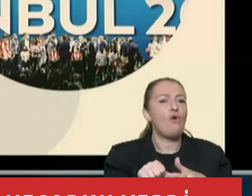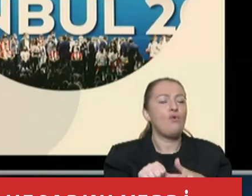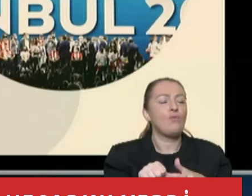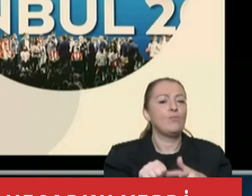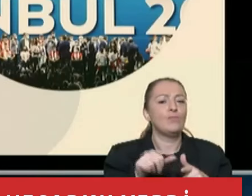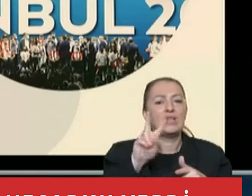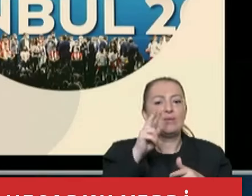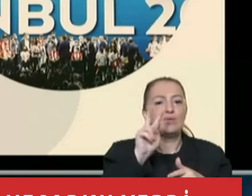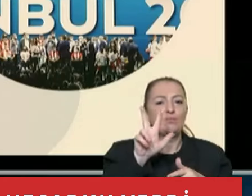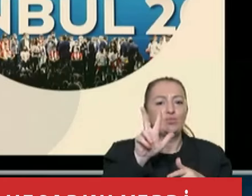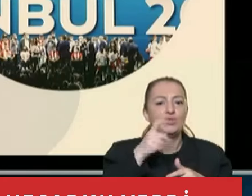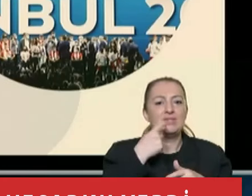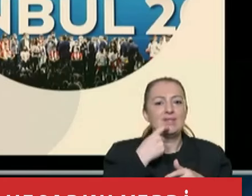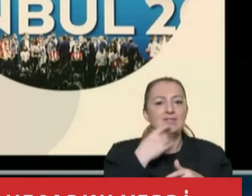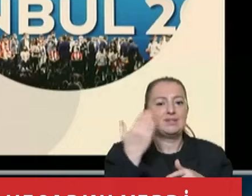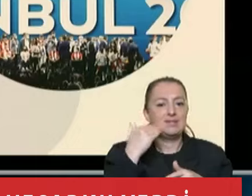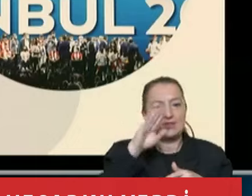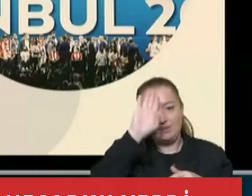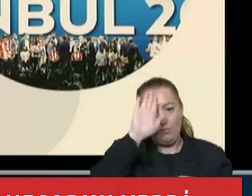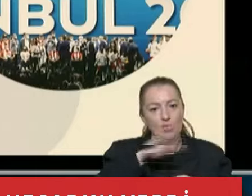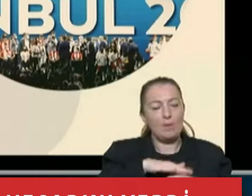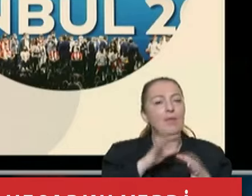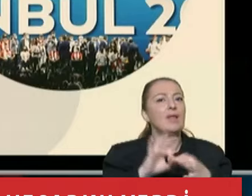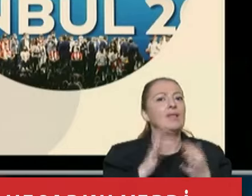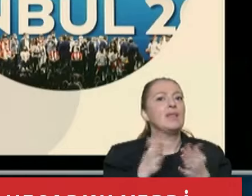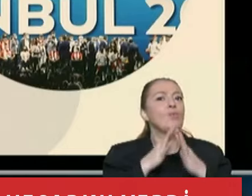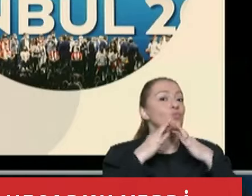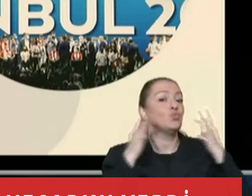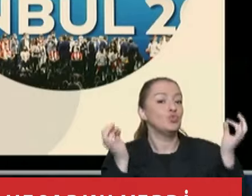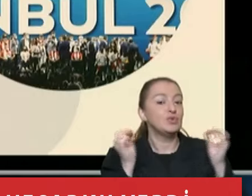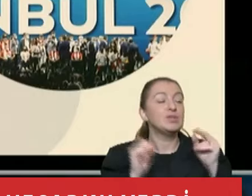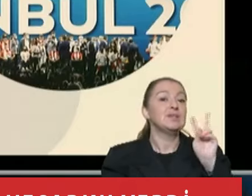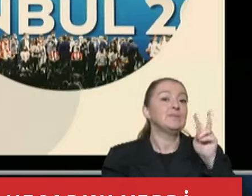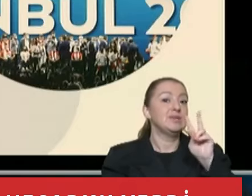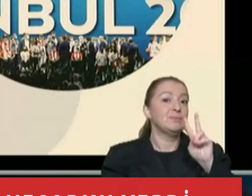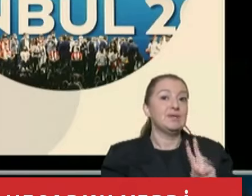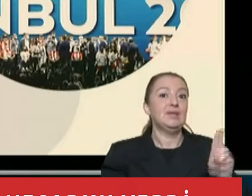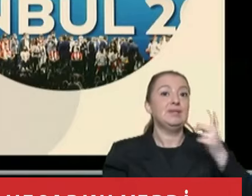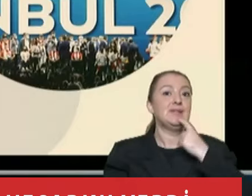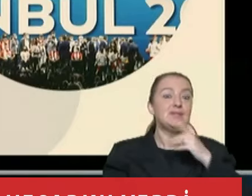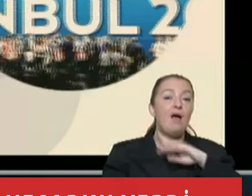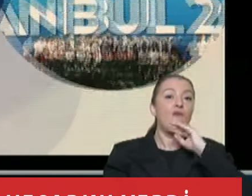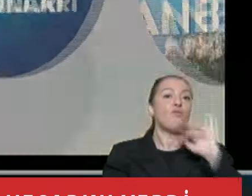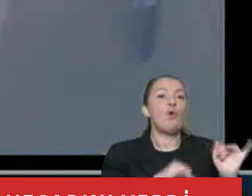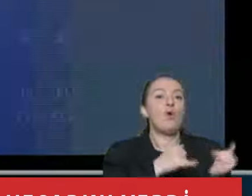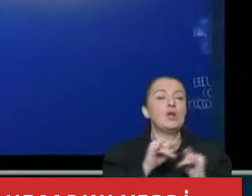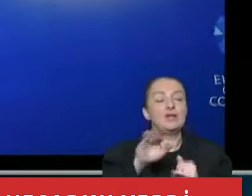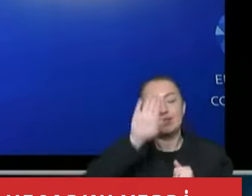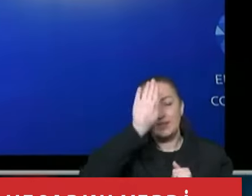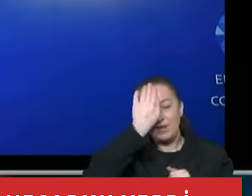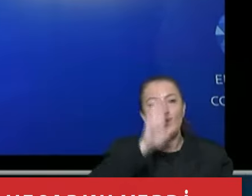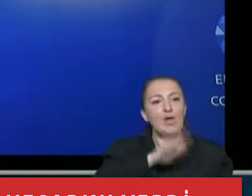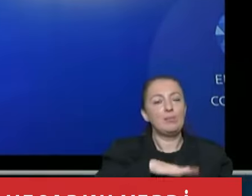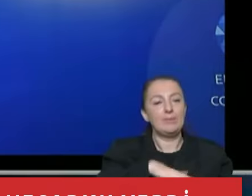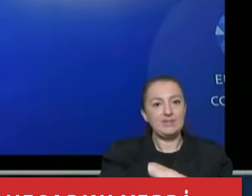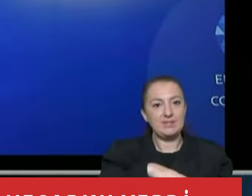İstanbul'da gerçekleştirdik ne mutluyuz ki 2027 yılında Avrupa oyunlarının İstanbul'da